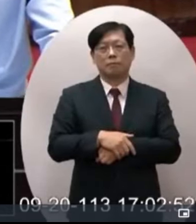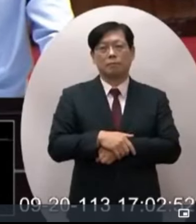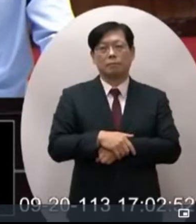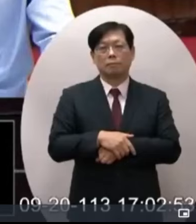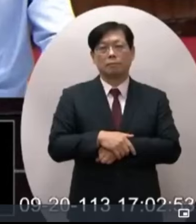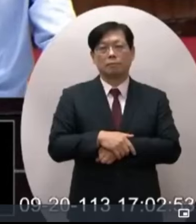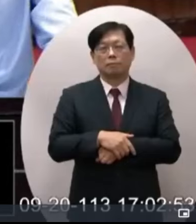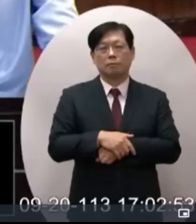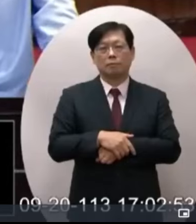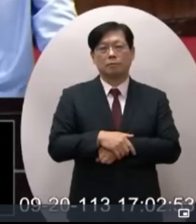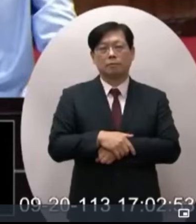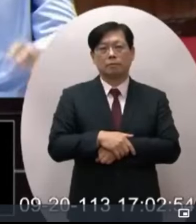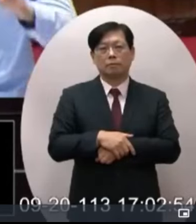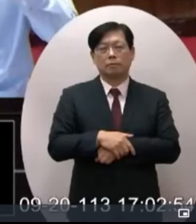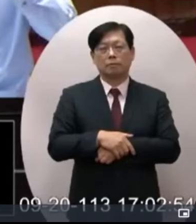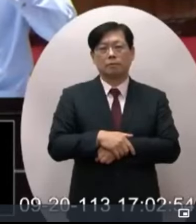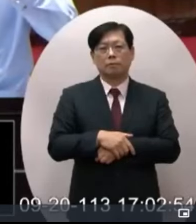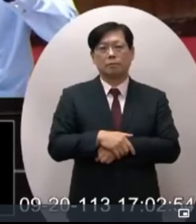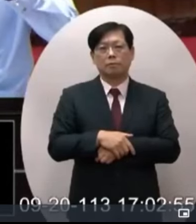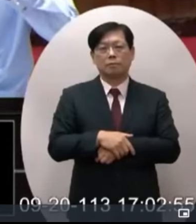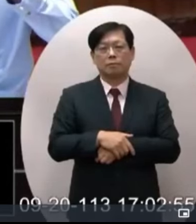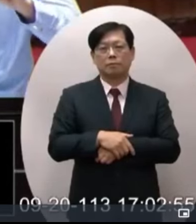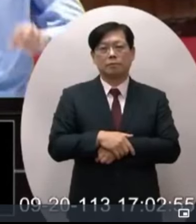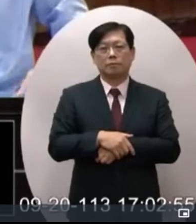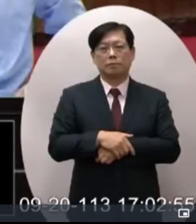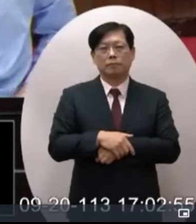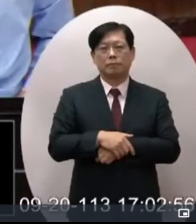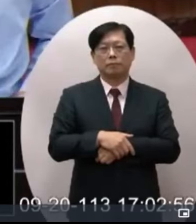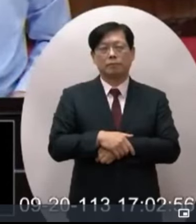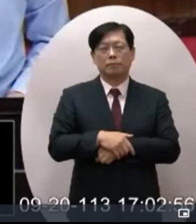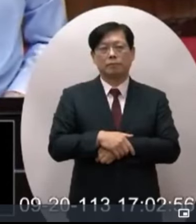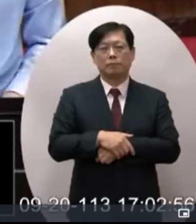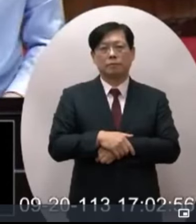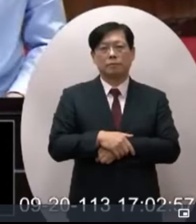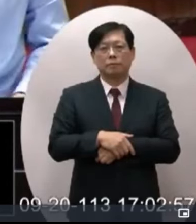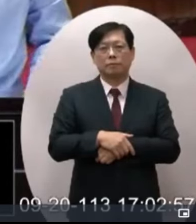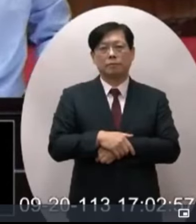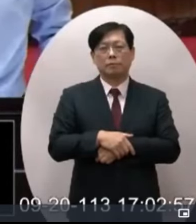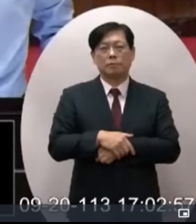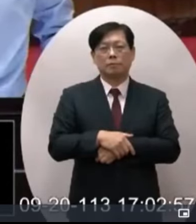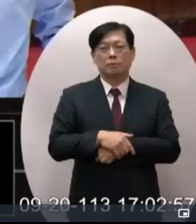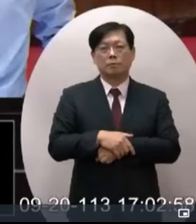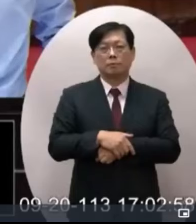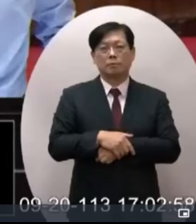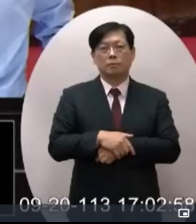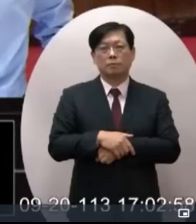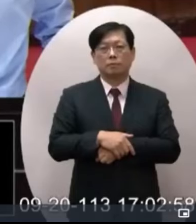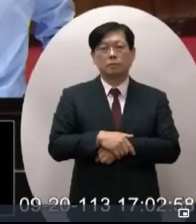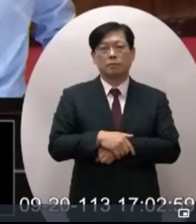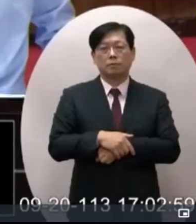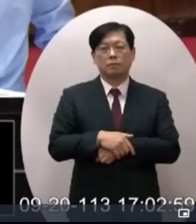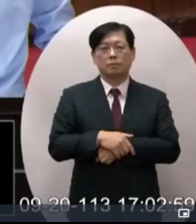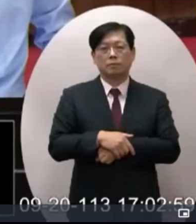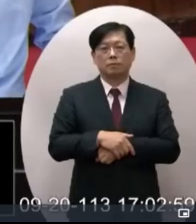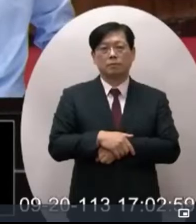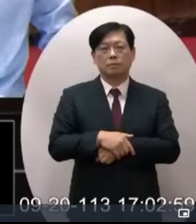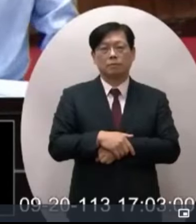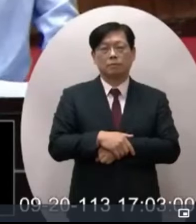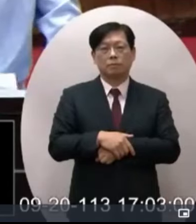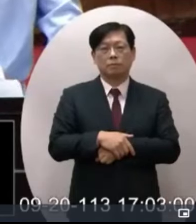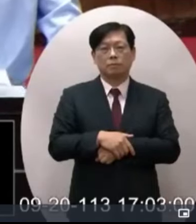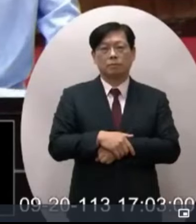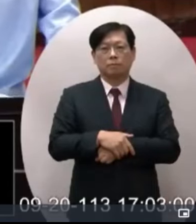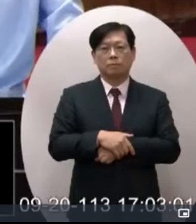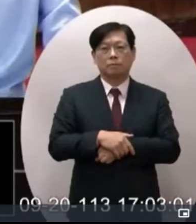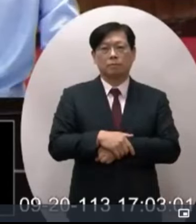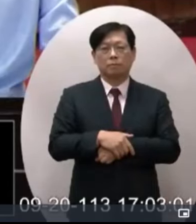果我们要进入到整个大法官解释之后的后续行为，那会进入到每个个案，我们就不要涉入个案。我们嫉恶如